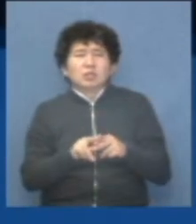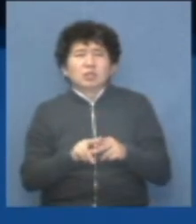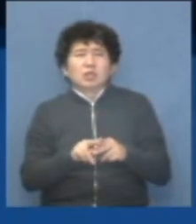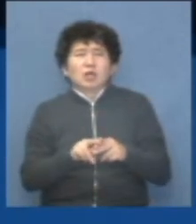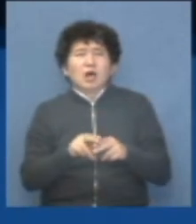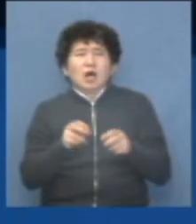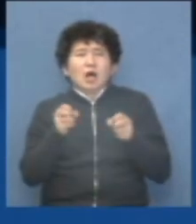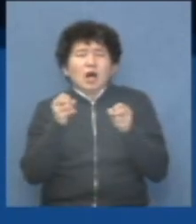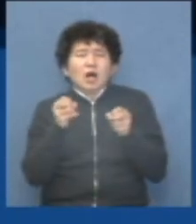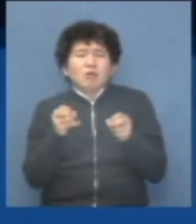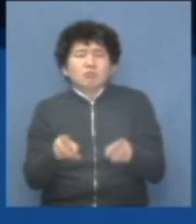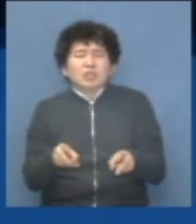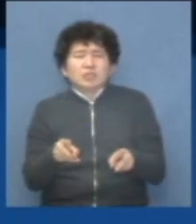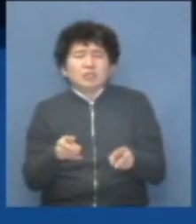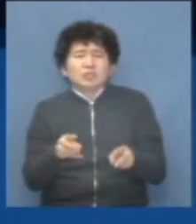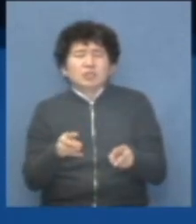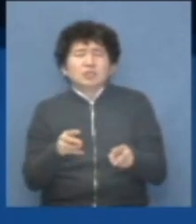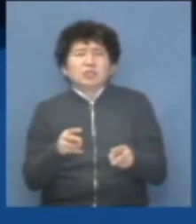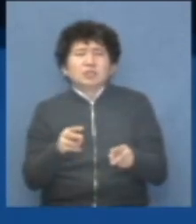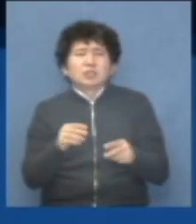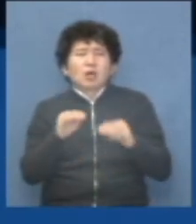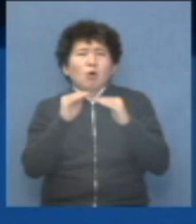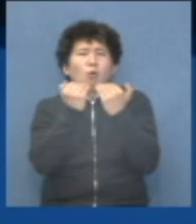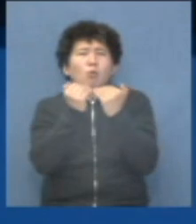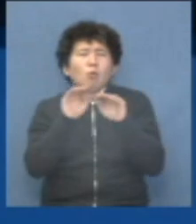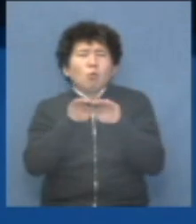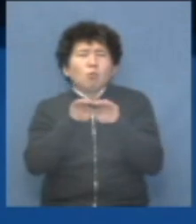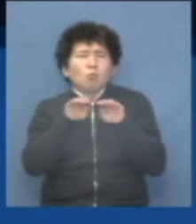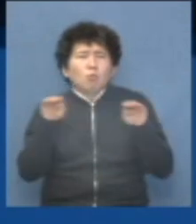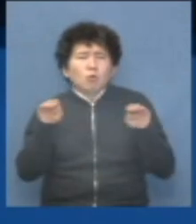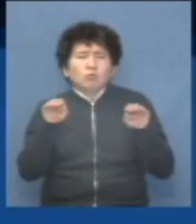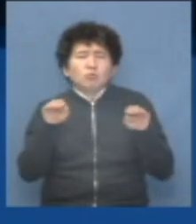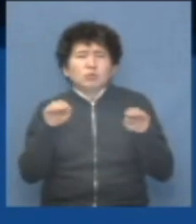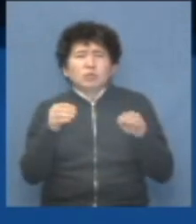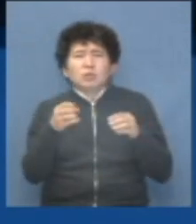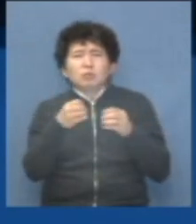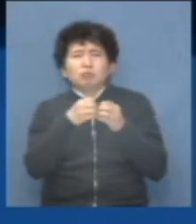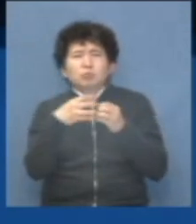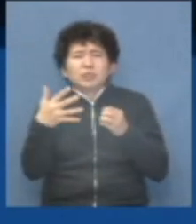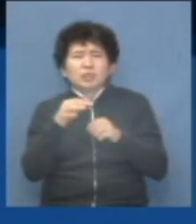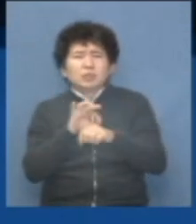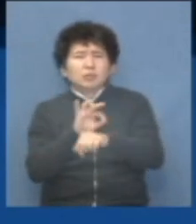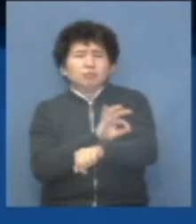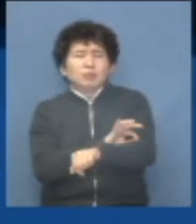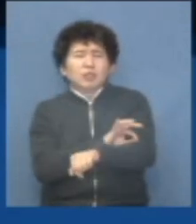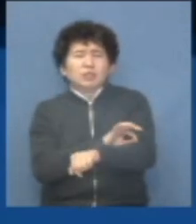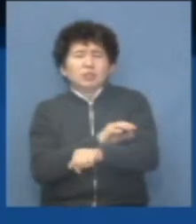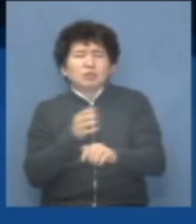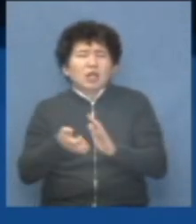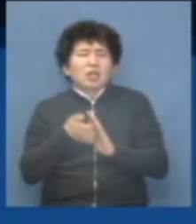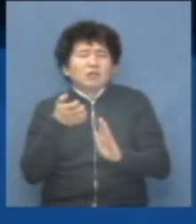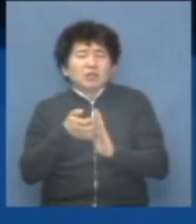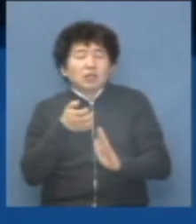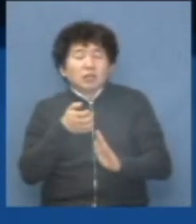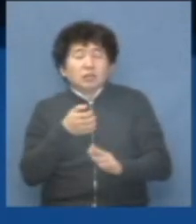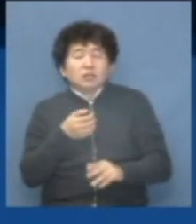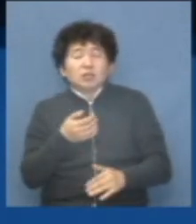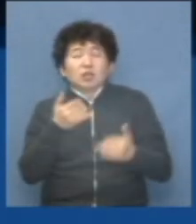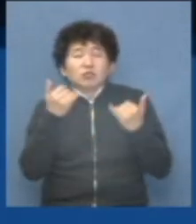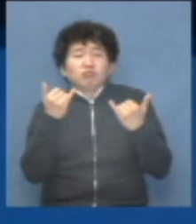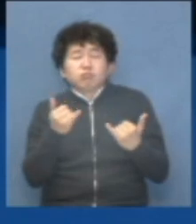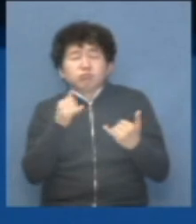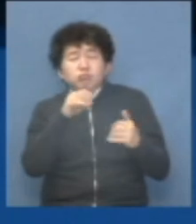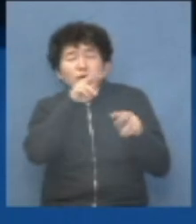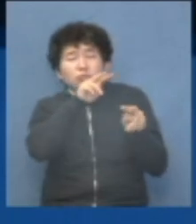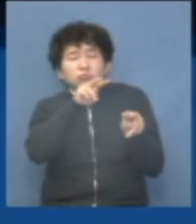18 сантиметрге жоғары. Қазіргі таңда облыстағы әкімдік пен төтенше жағдайлар департамент жағдайды бақылауға алды.